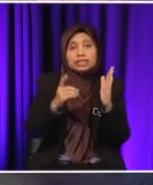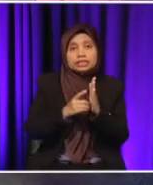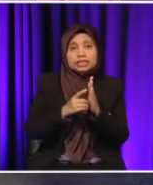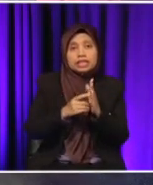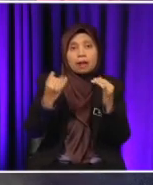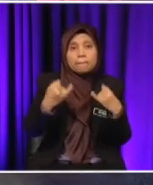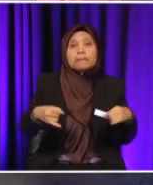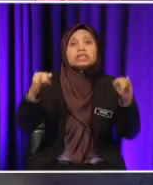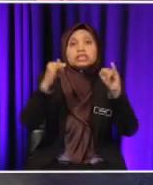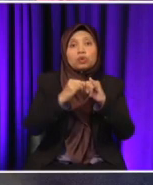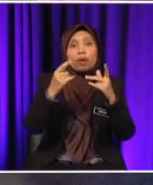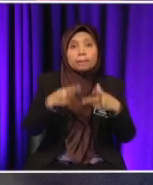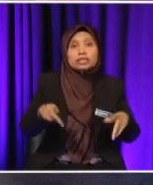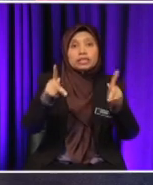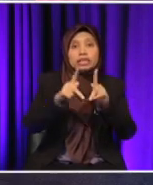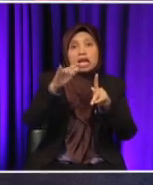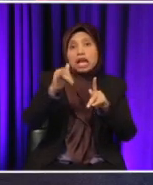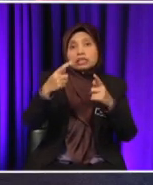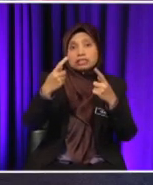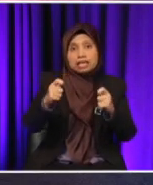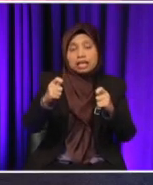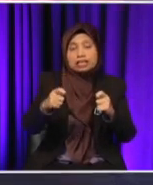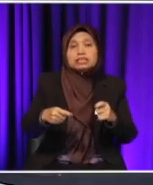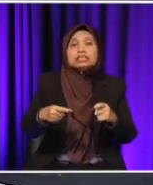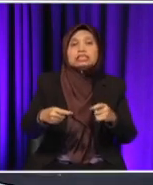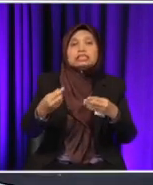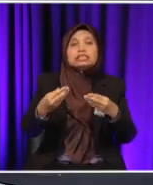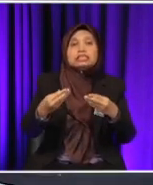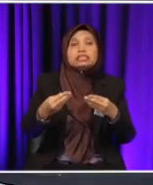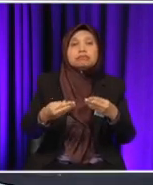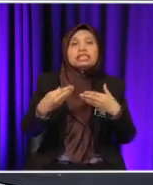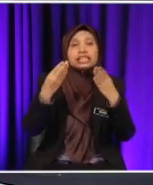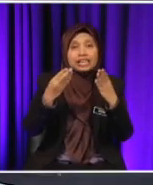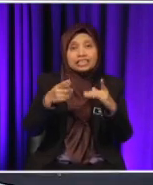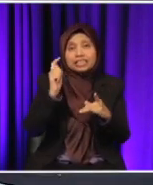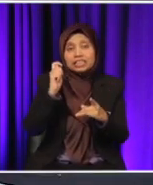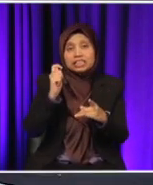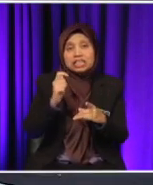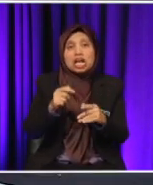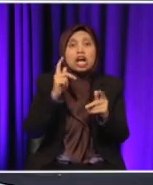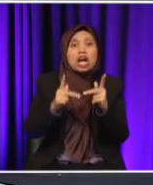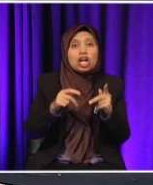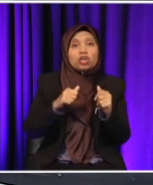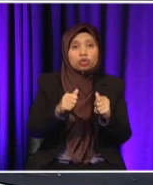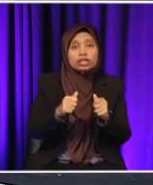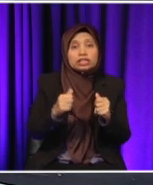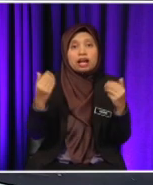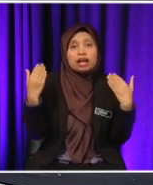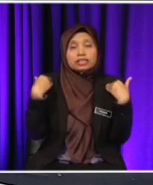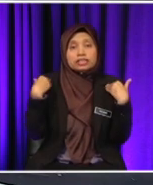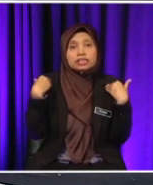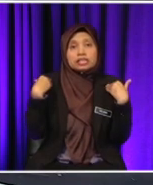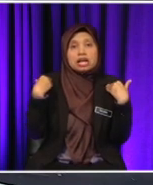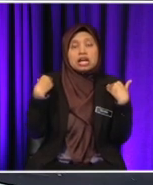penting yang telah pun dikongsikan oleh kalau kita ikutkan di screen ada lebih